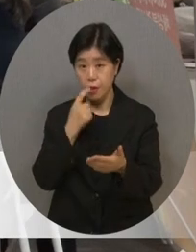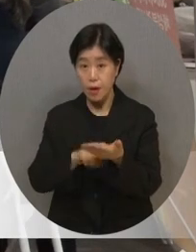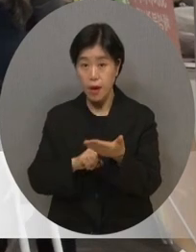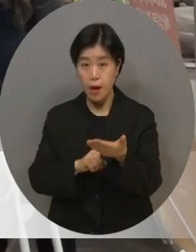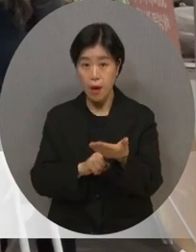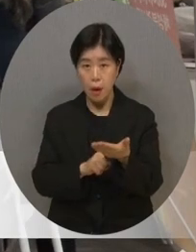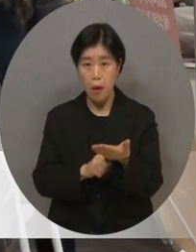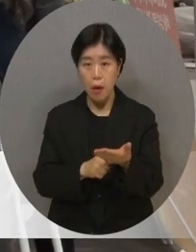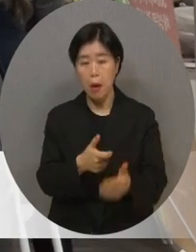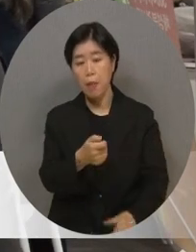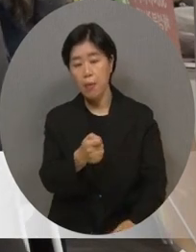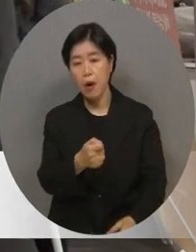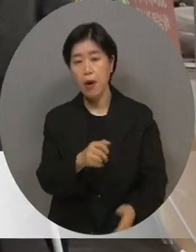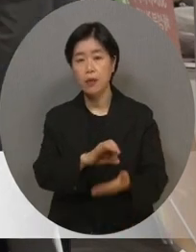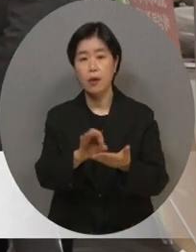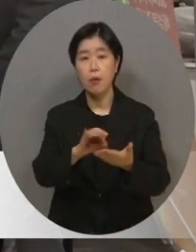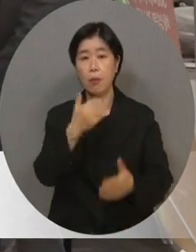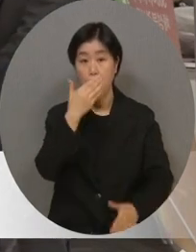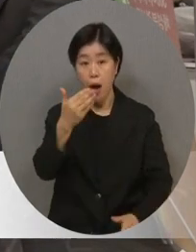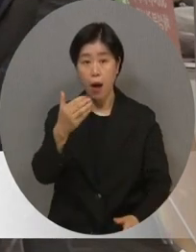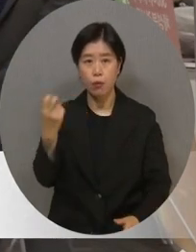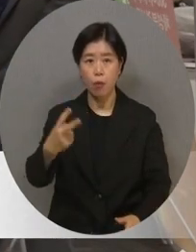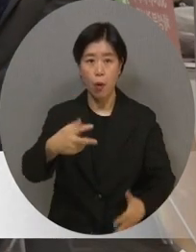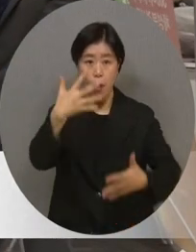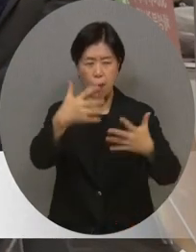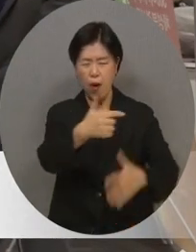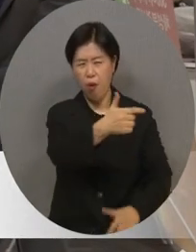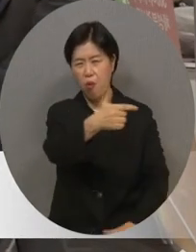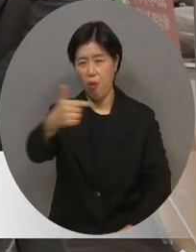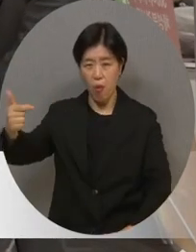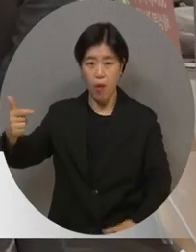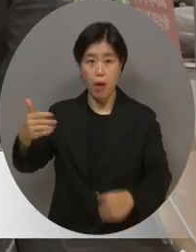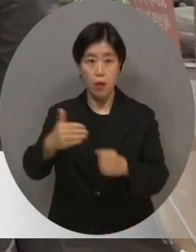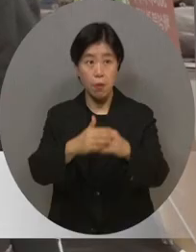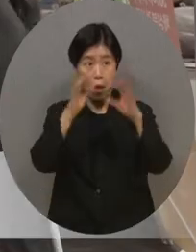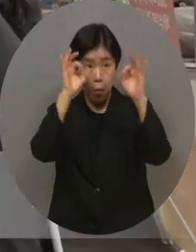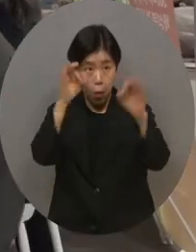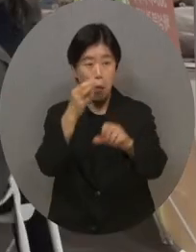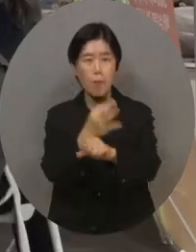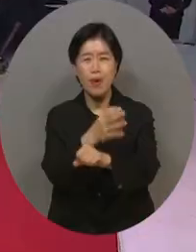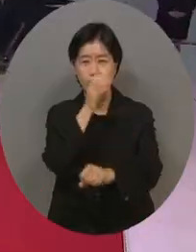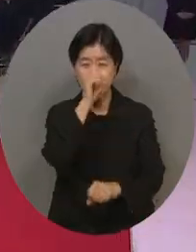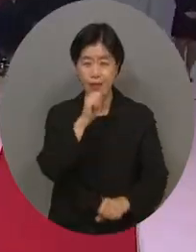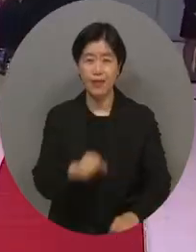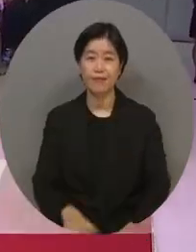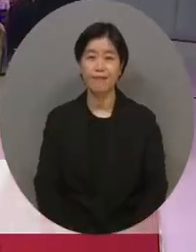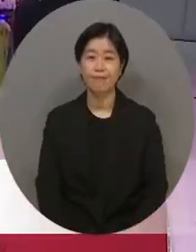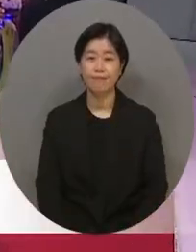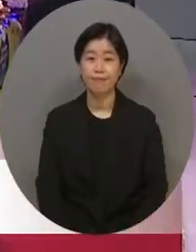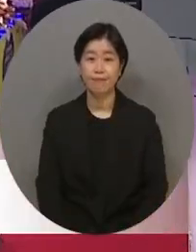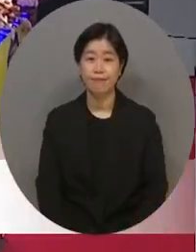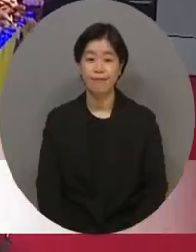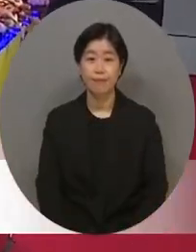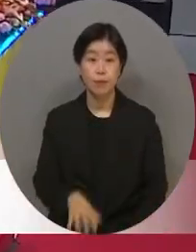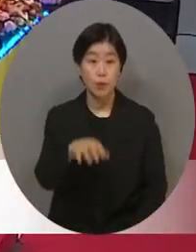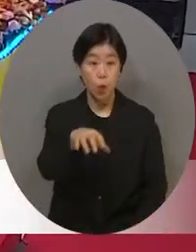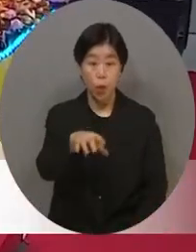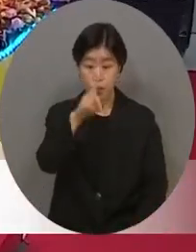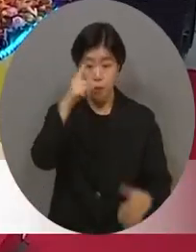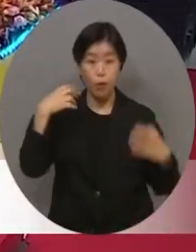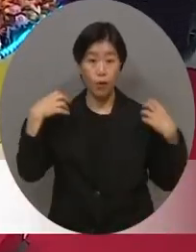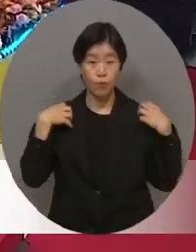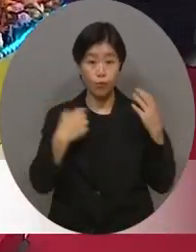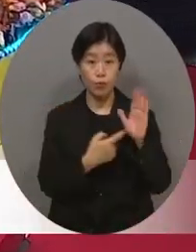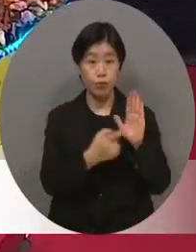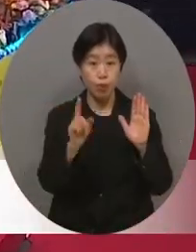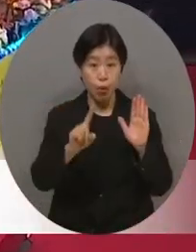무엇보다도 큼직큼직하게 큰 화면으로 보실 수 있기 때문에 편리하게 이용하실 수 있습니다. 이 자리에서 정부는